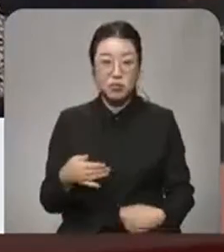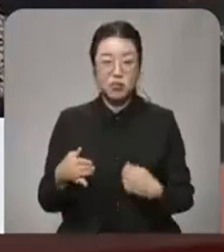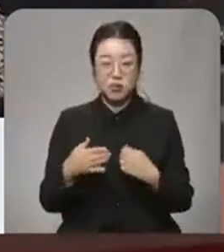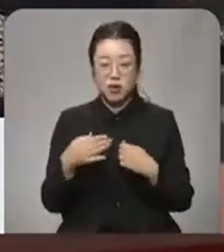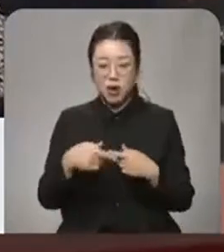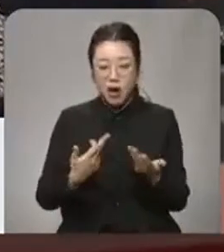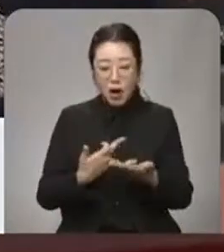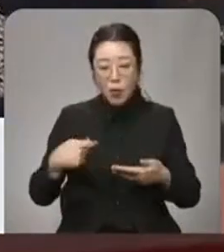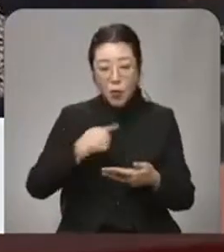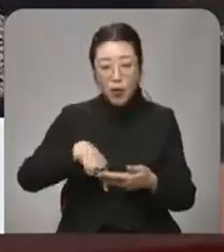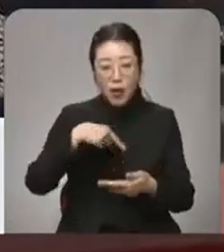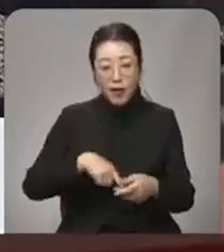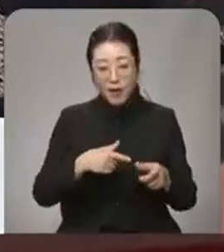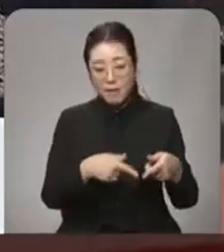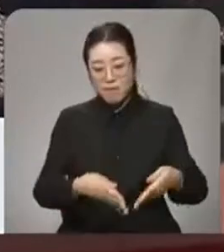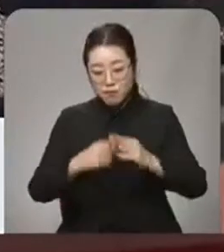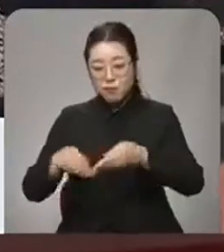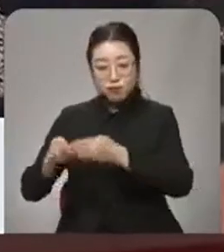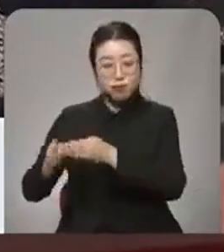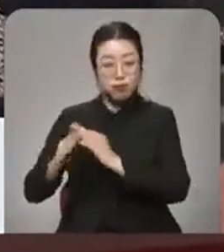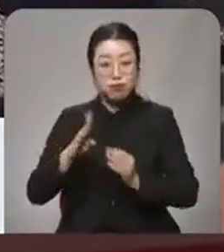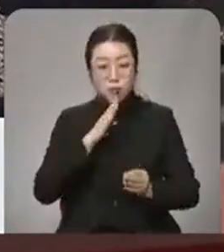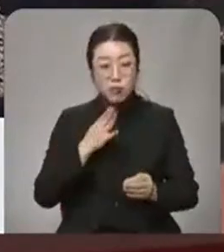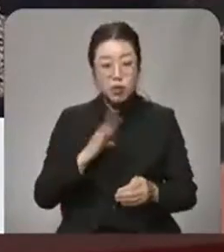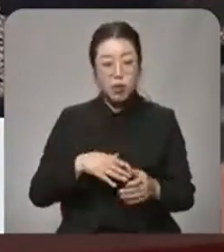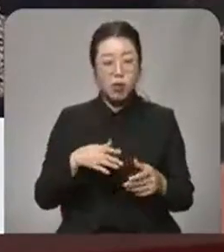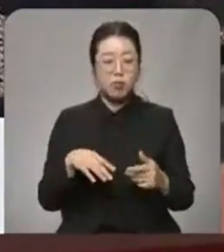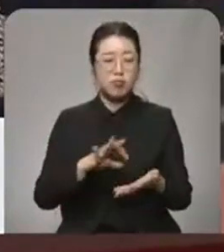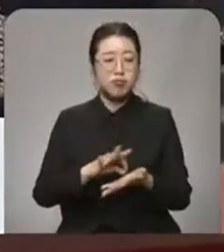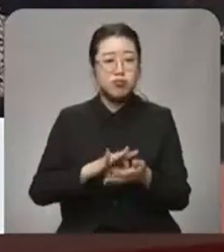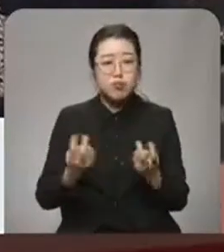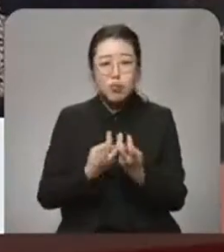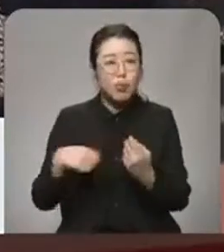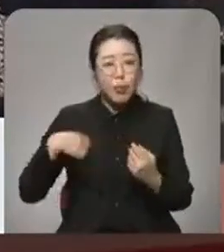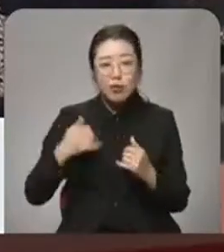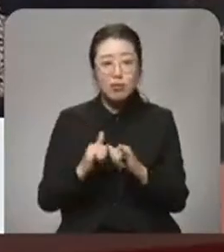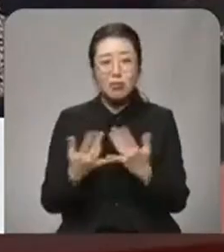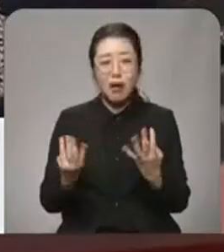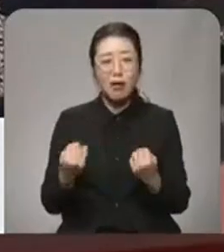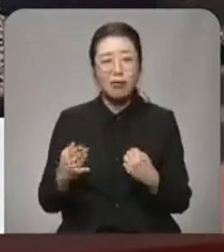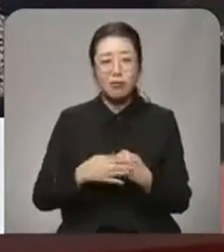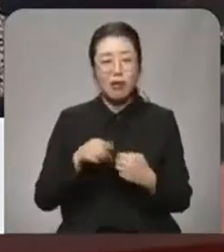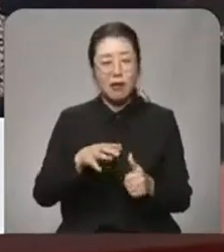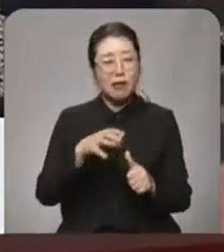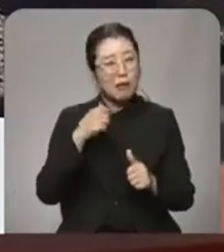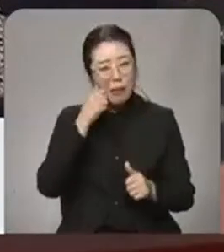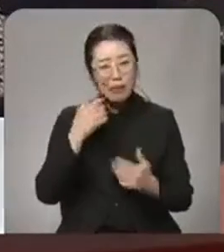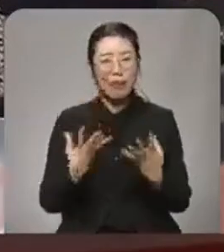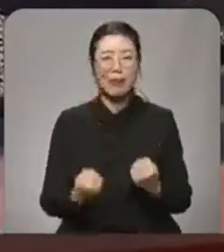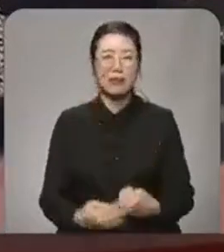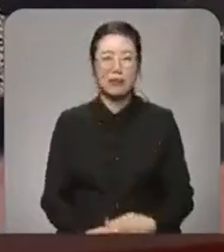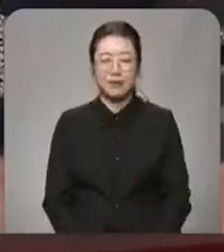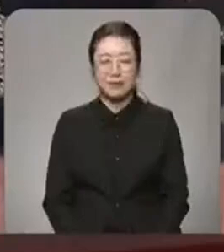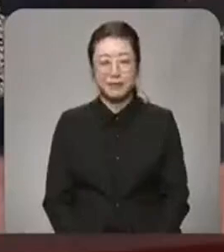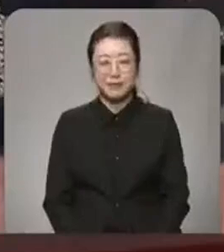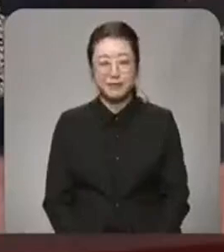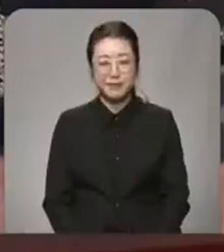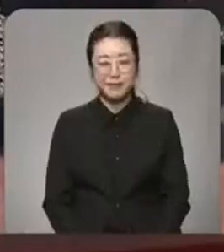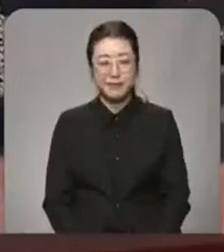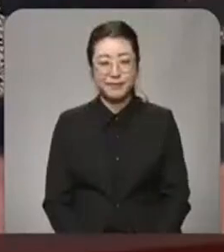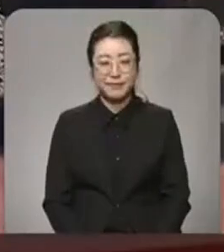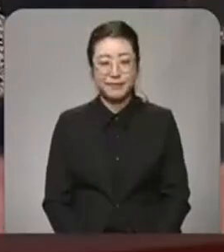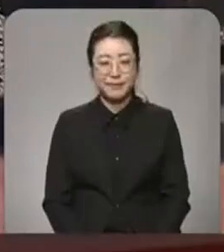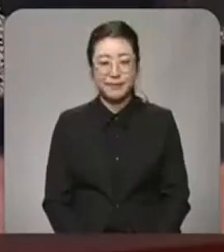강원 동해안에 대대적으로 설치됐지만 사용법을 모르는 주민들이 많아 활용도가 떨어진다는 지적입니다. 정상빈 기자가